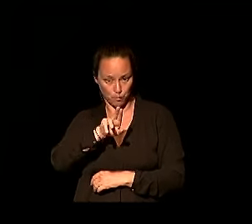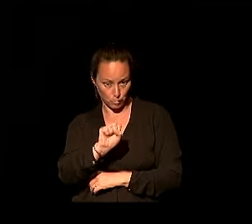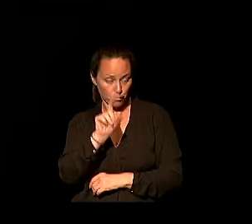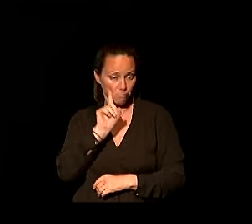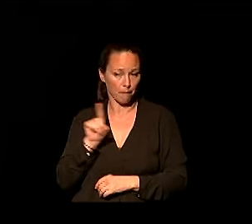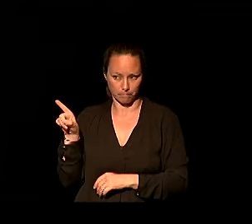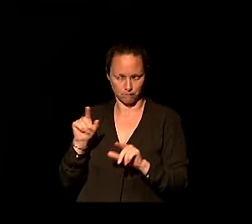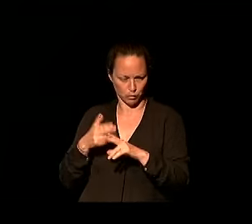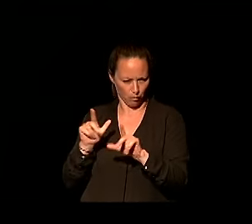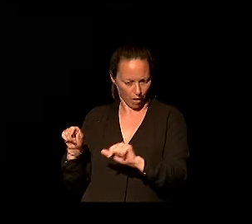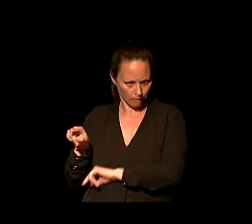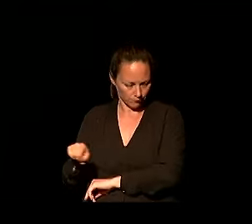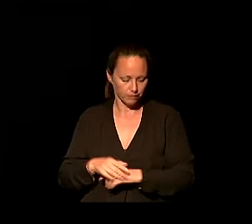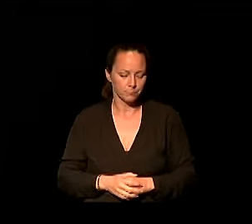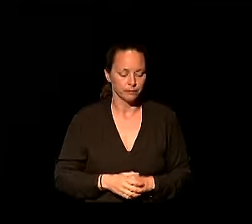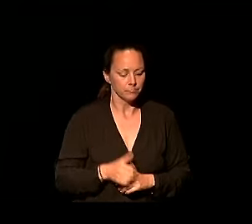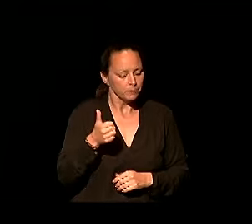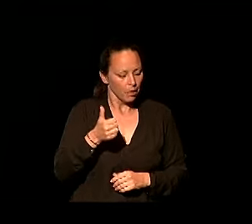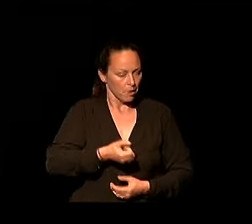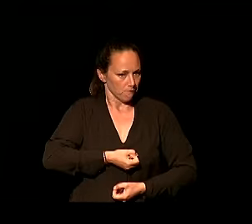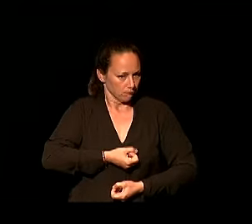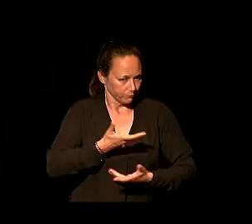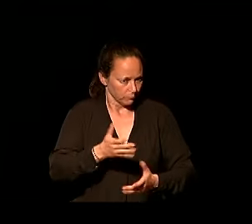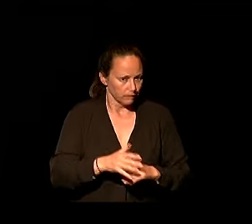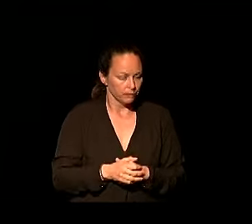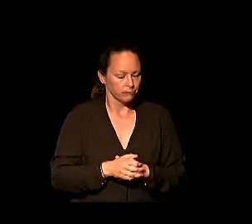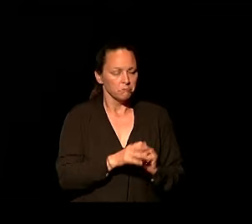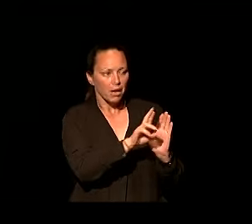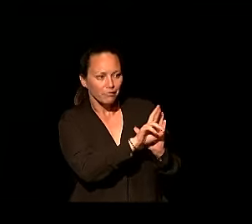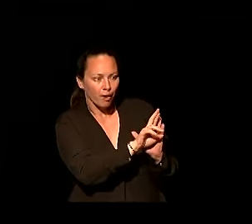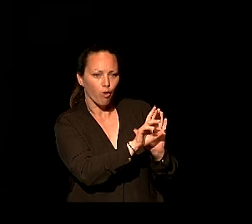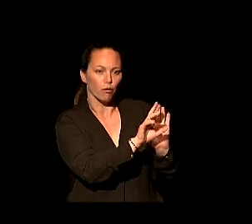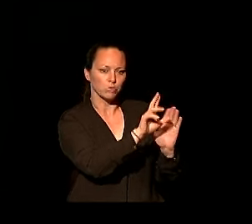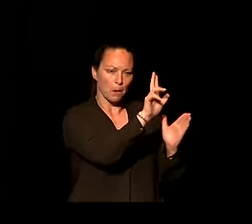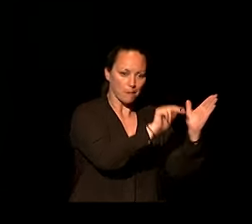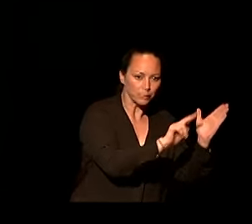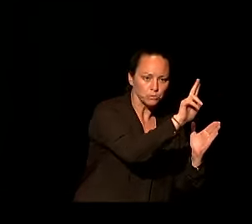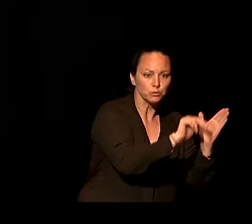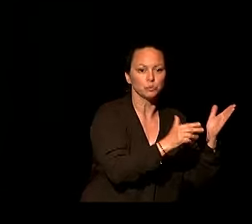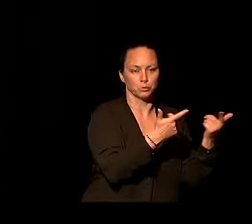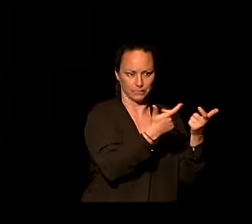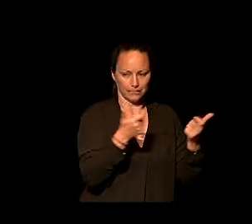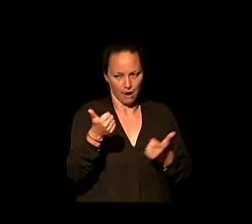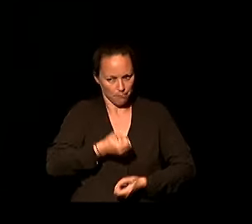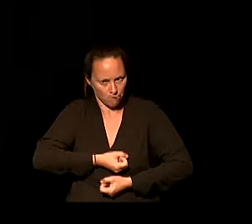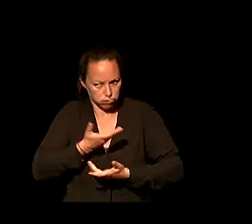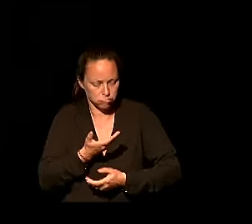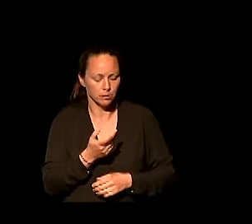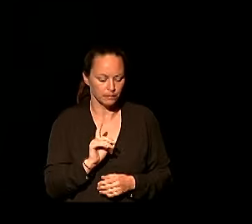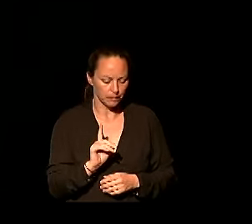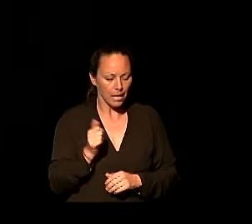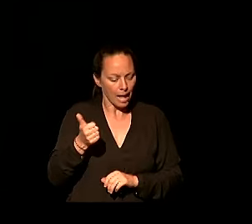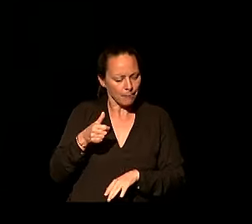Calmus indiquait, quelles étaient ses références picturales? Bien, pas tellement l'impressionnisme. Nathalie Calmus, elle